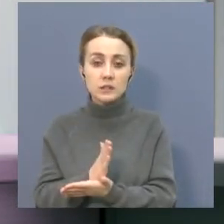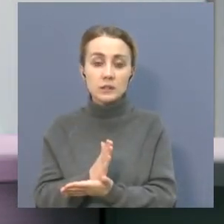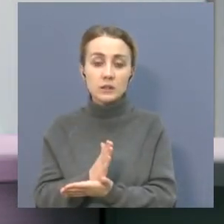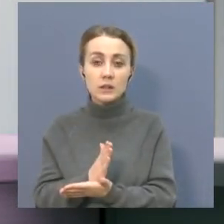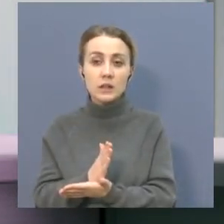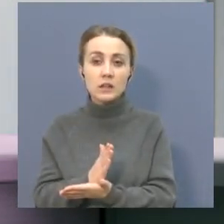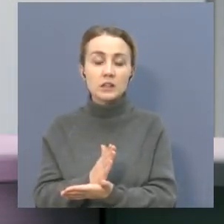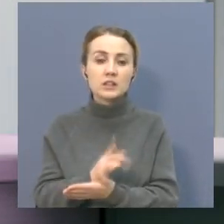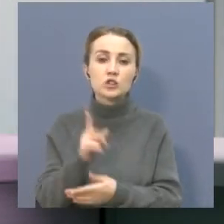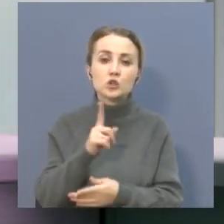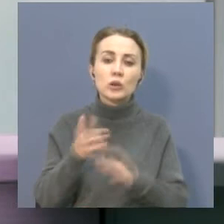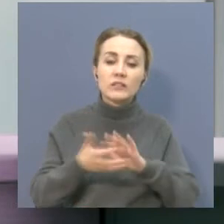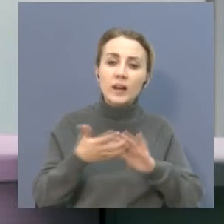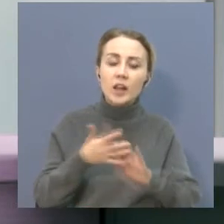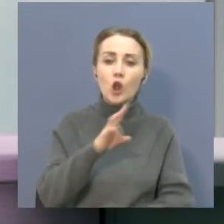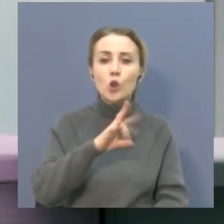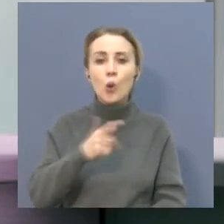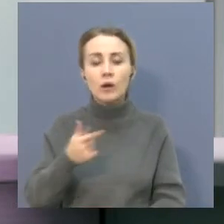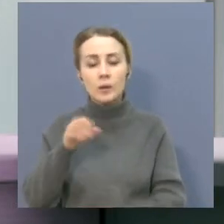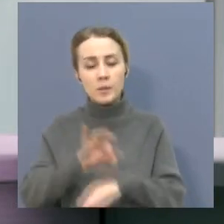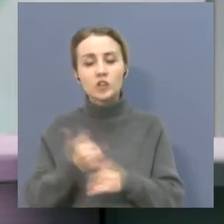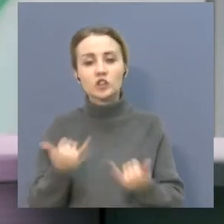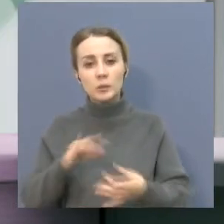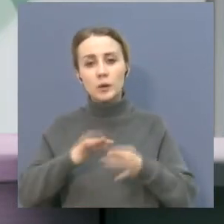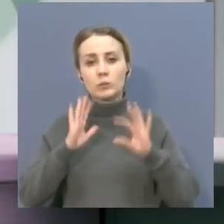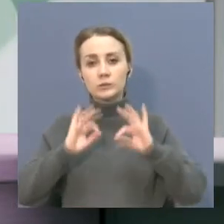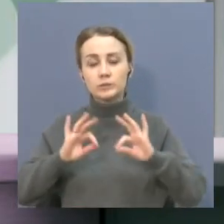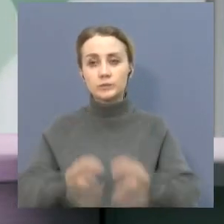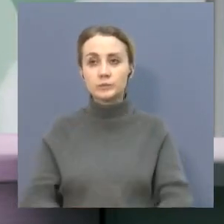сыры да бар. Бұл жайлы әріптесім Абзал Азаматұлы біліп қайтты.